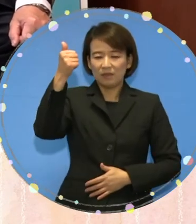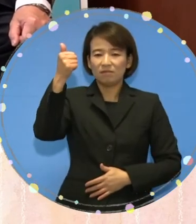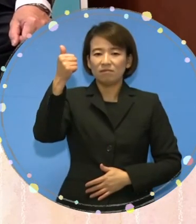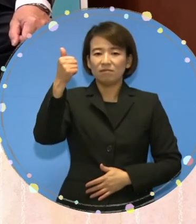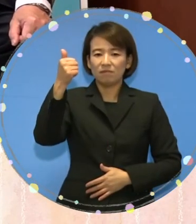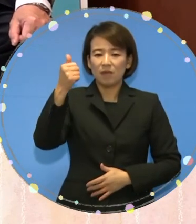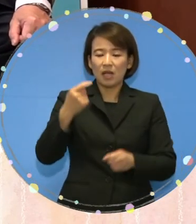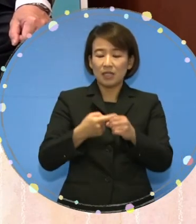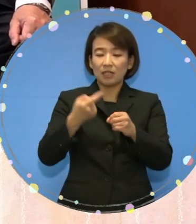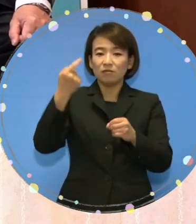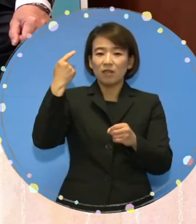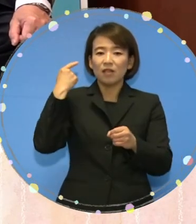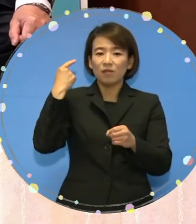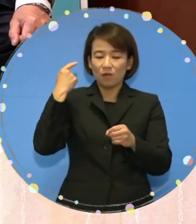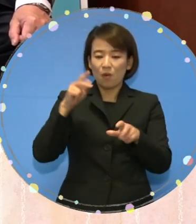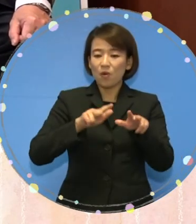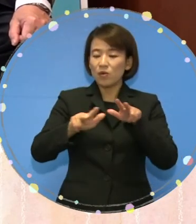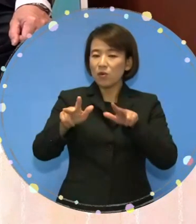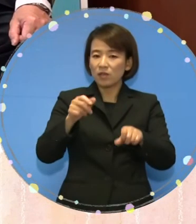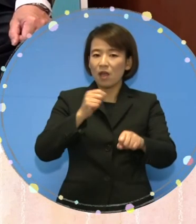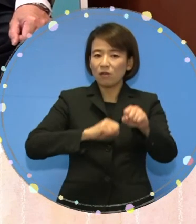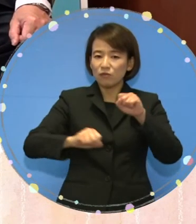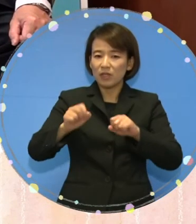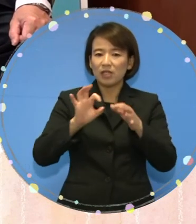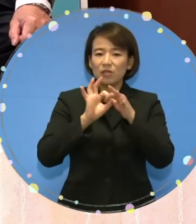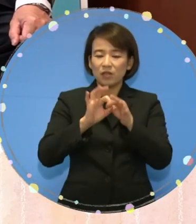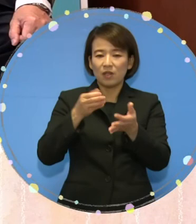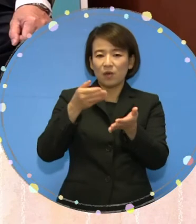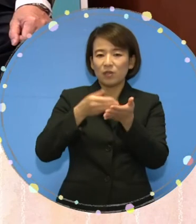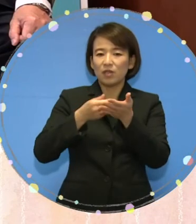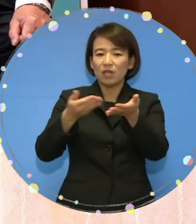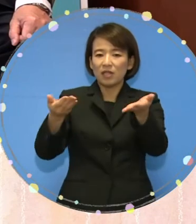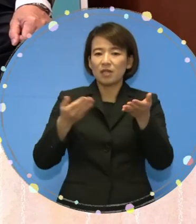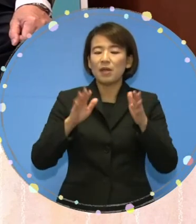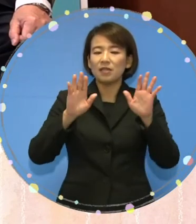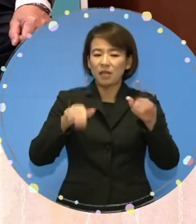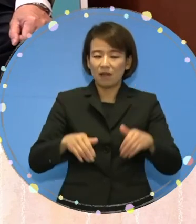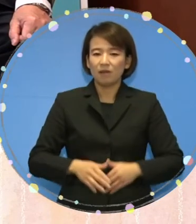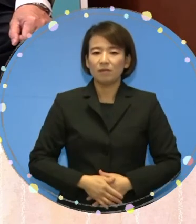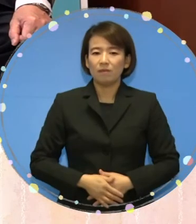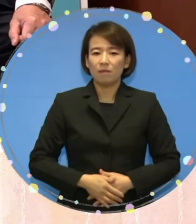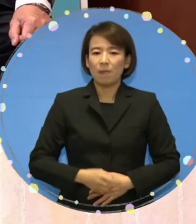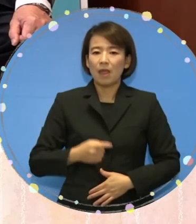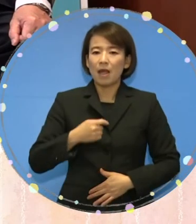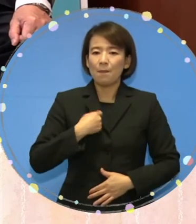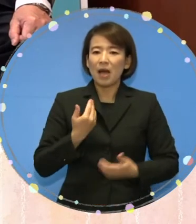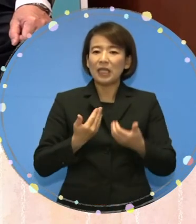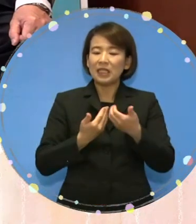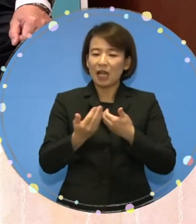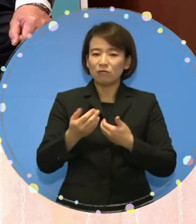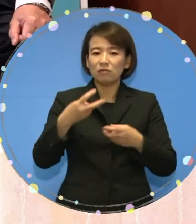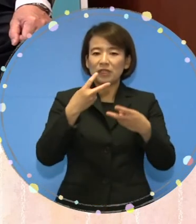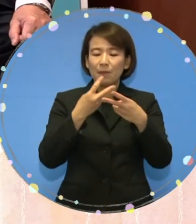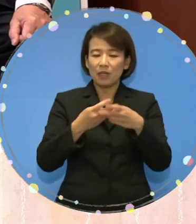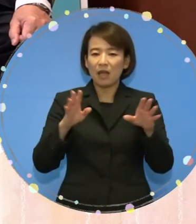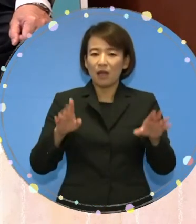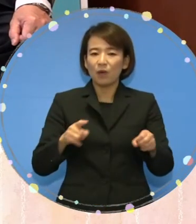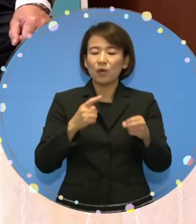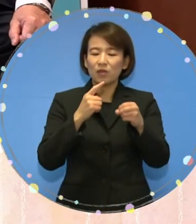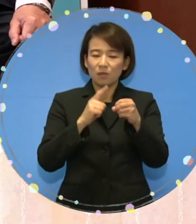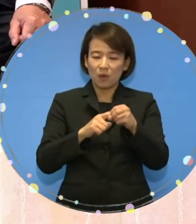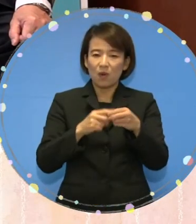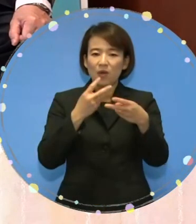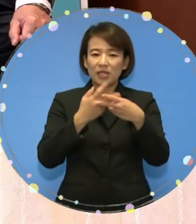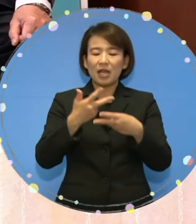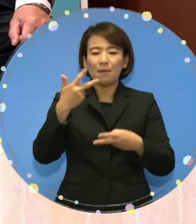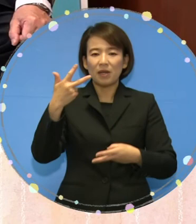昨年の行政運営などについてお知らせ頂きましたマイタウン新居浜では今年も新居浜